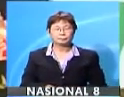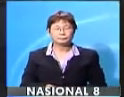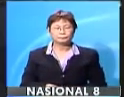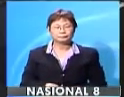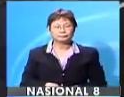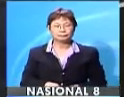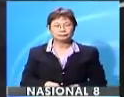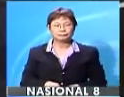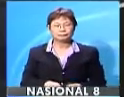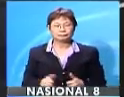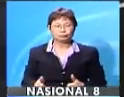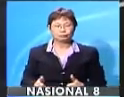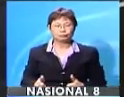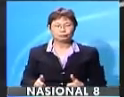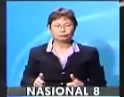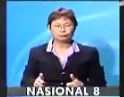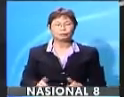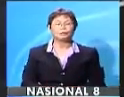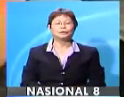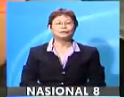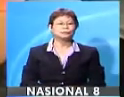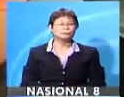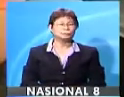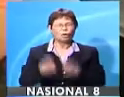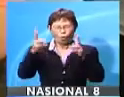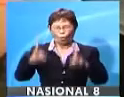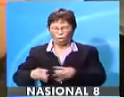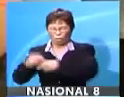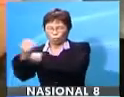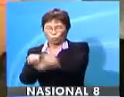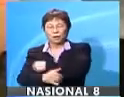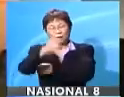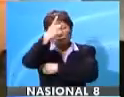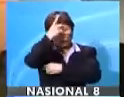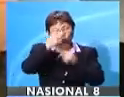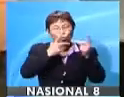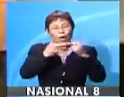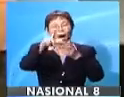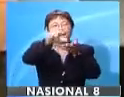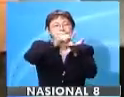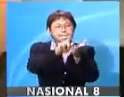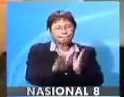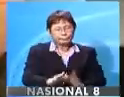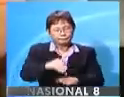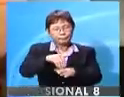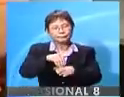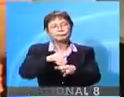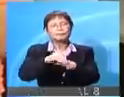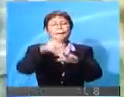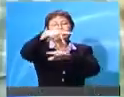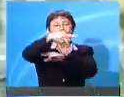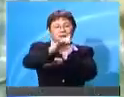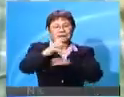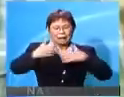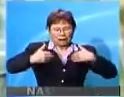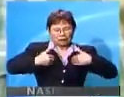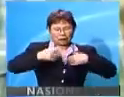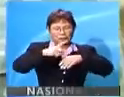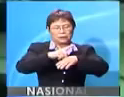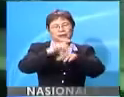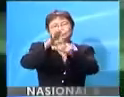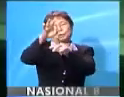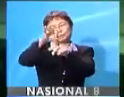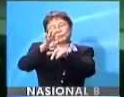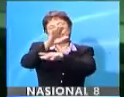sedemikian. Adalah warga asing. Dato' Zakaria bercakap kepada pemberita dalam satu sidang media yang diadakan di Georgetown,